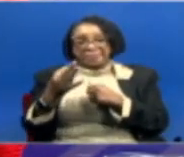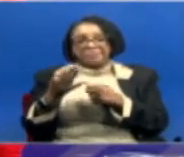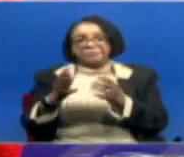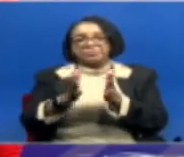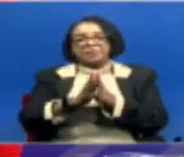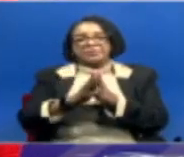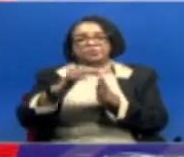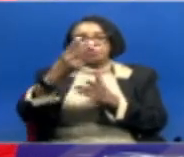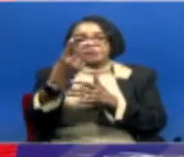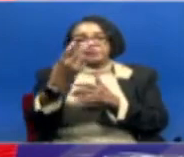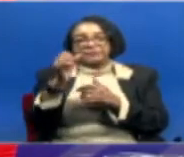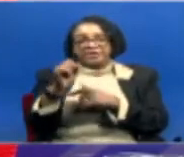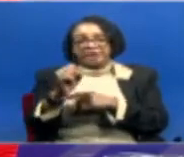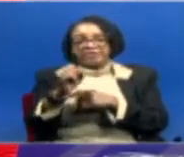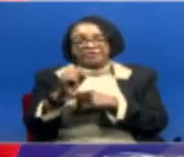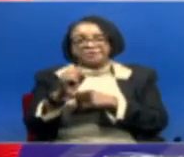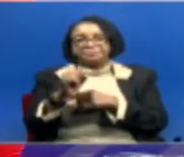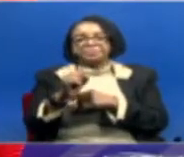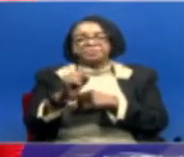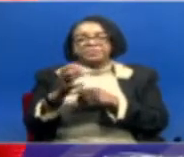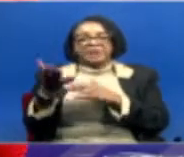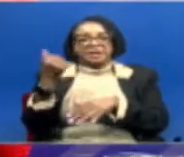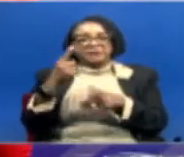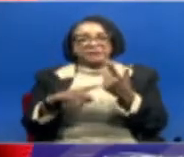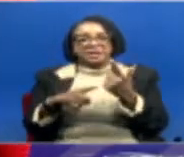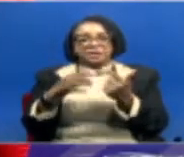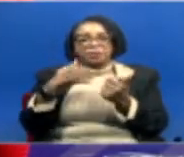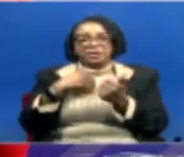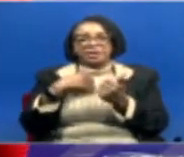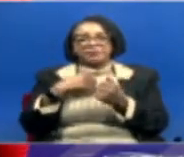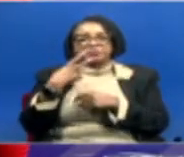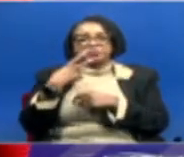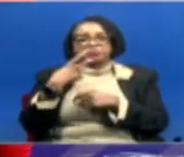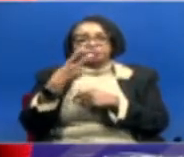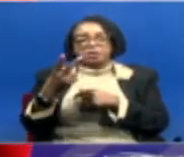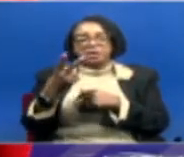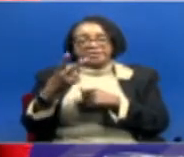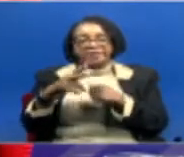8325 mwaka 2022 tuna kamba ni wanafunzi